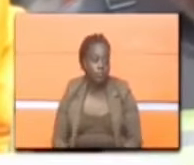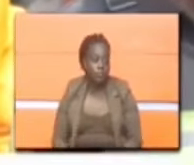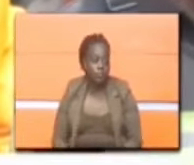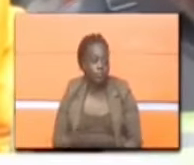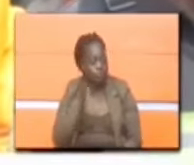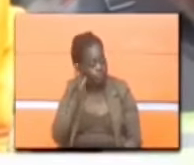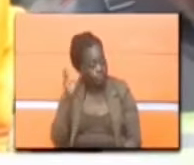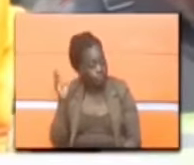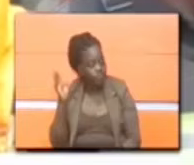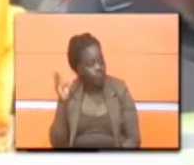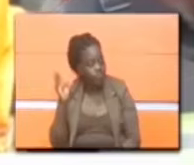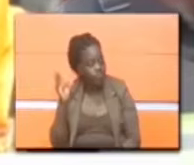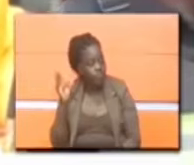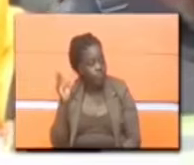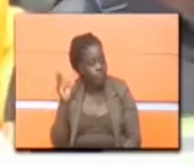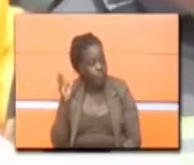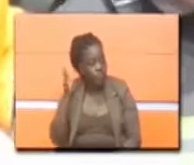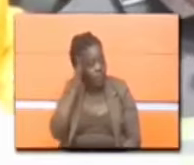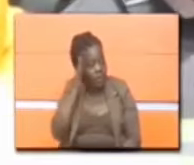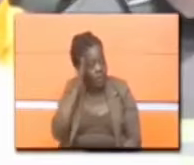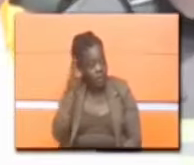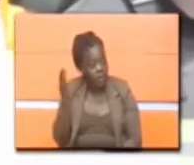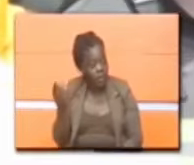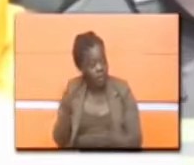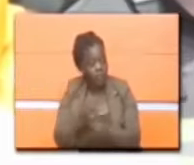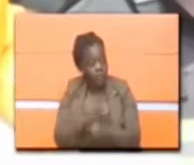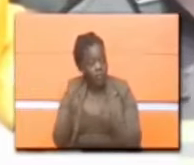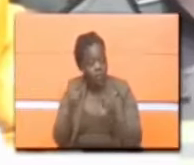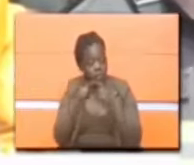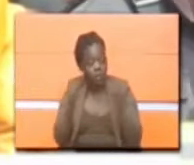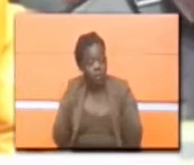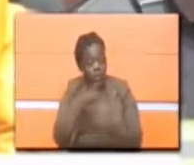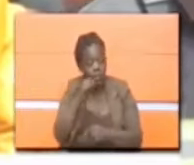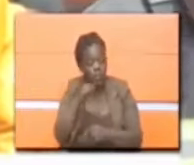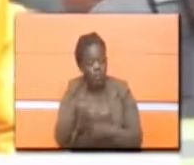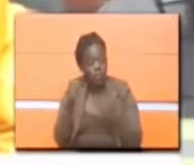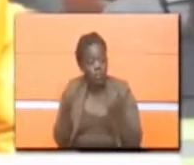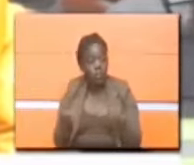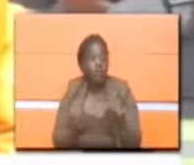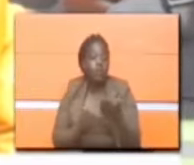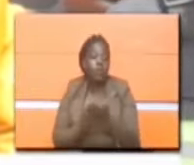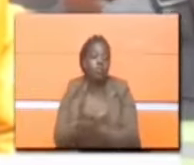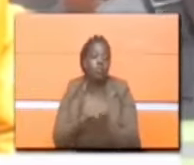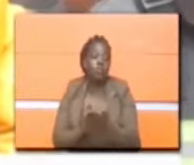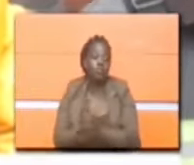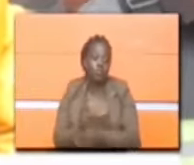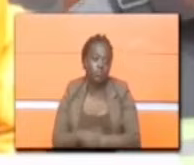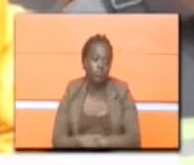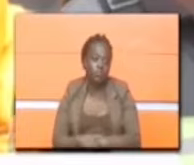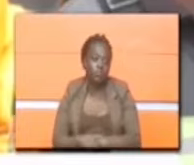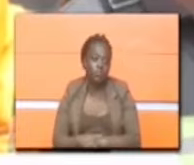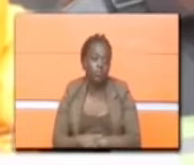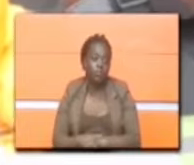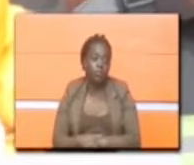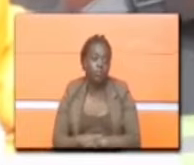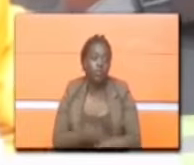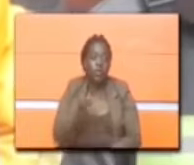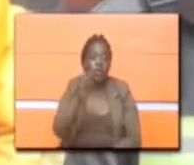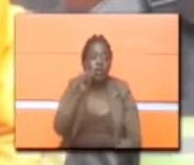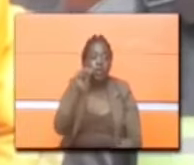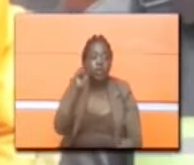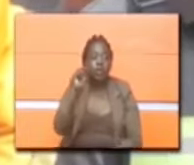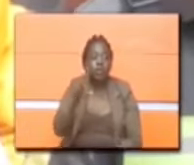Julira. Manyi nvudde ku layini ya taata. These are the facts. Mirundi